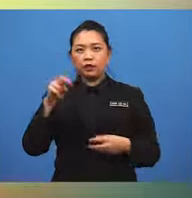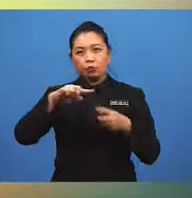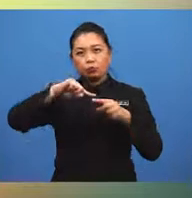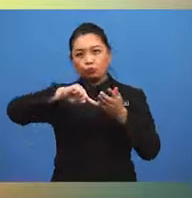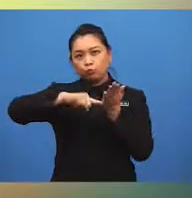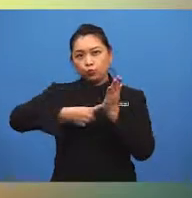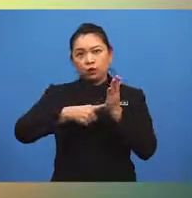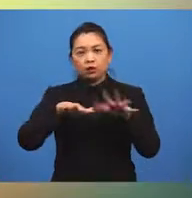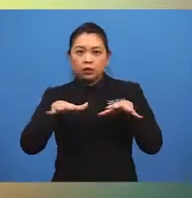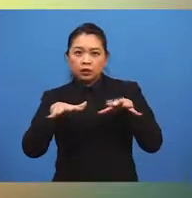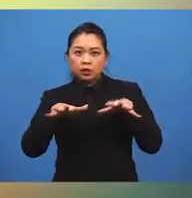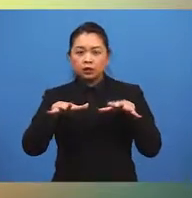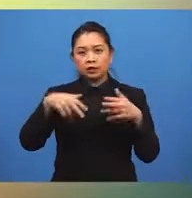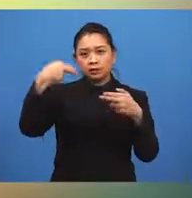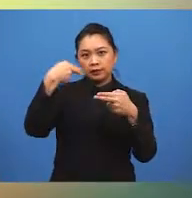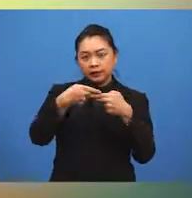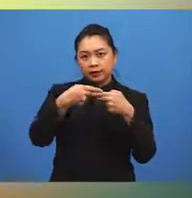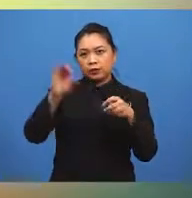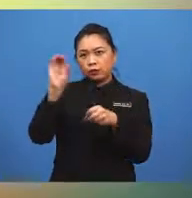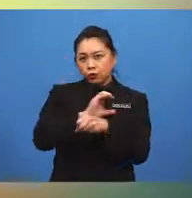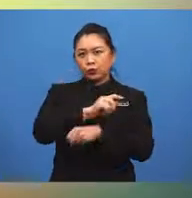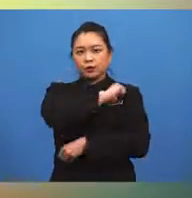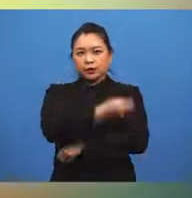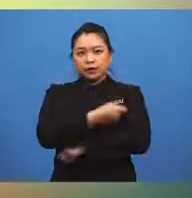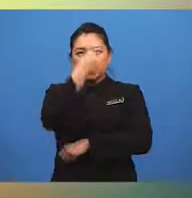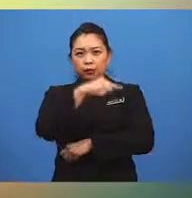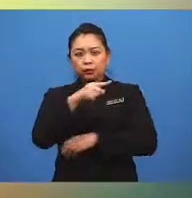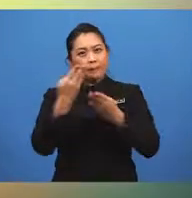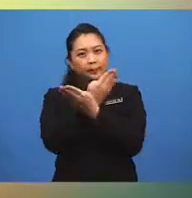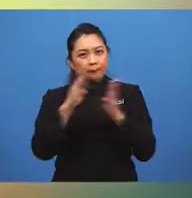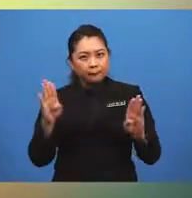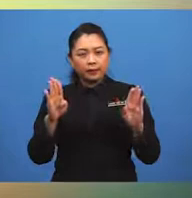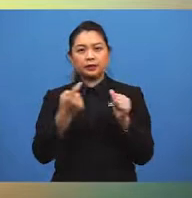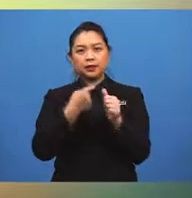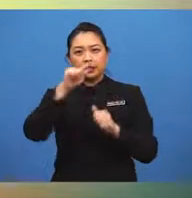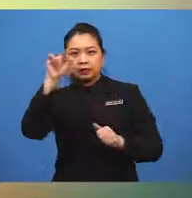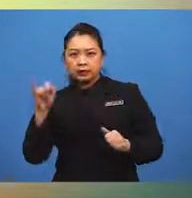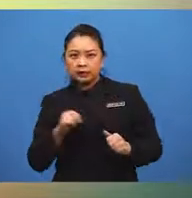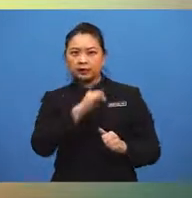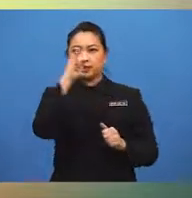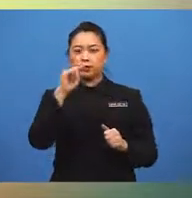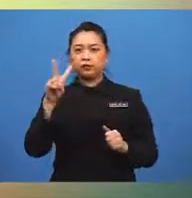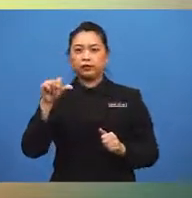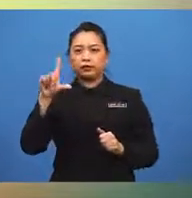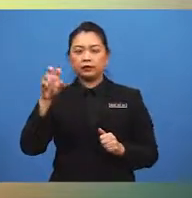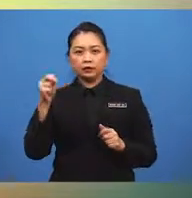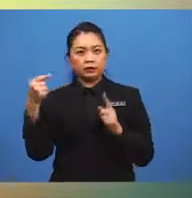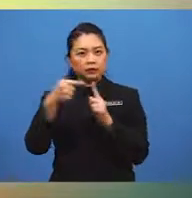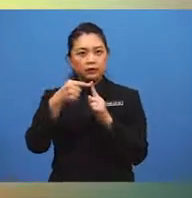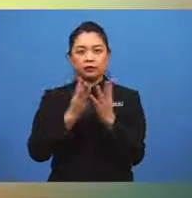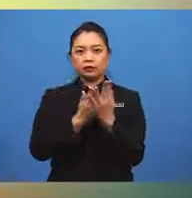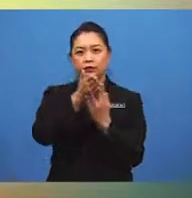bergetar sehingga mempunyai cukup tenaga untuk terbebas daripada jalur valen ke jalur konduksi.